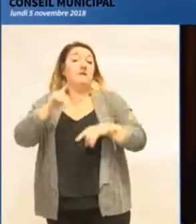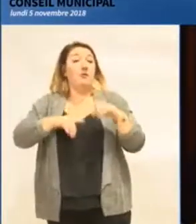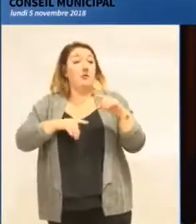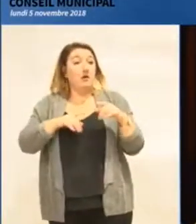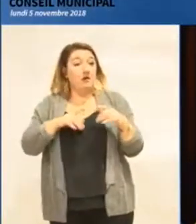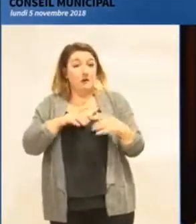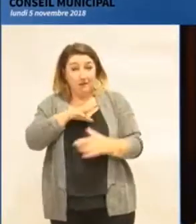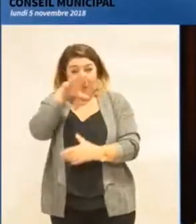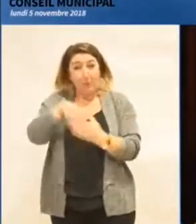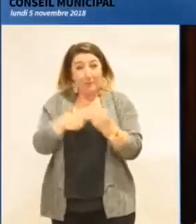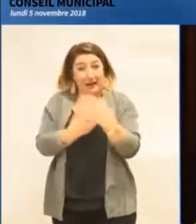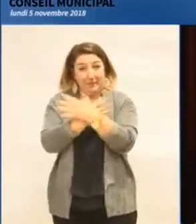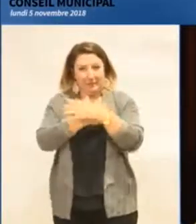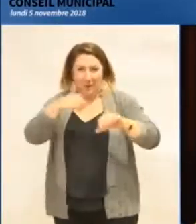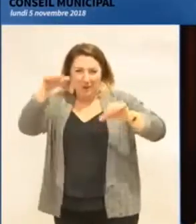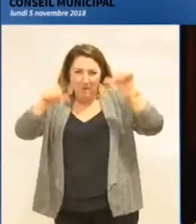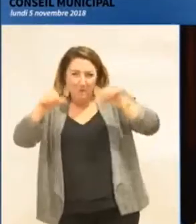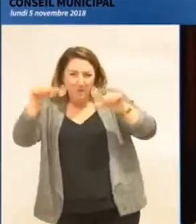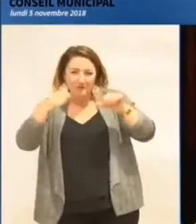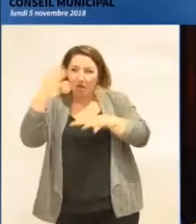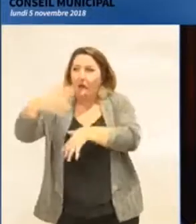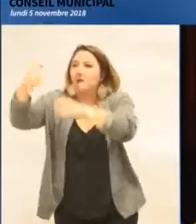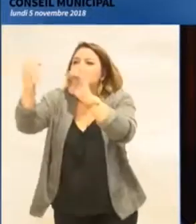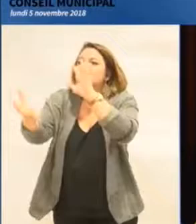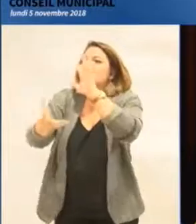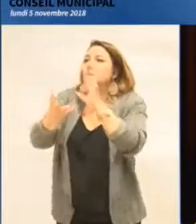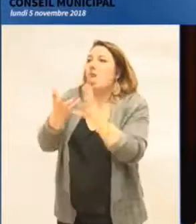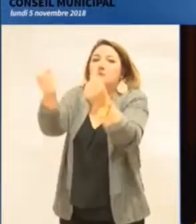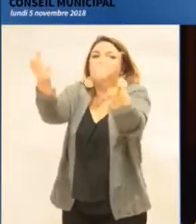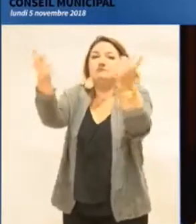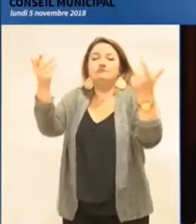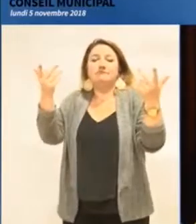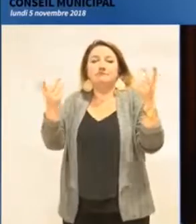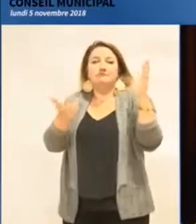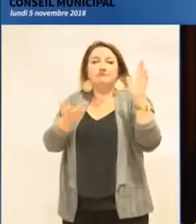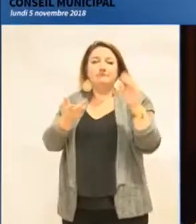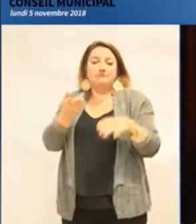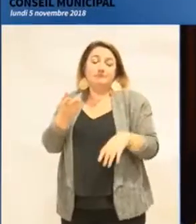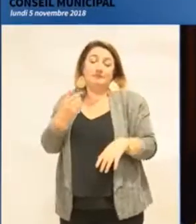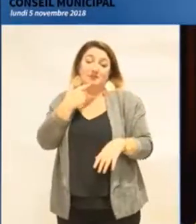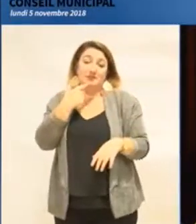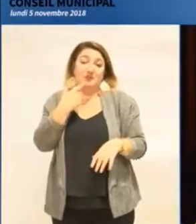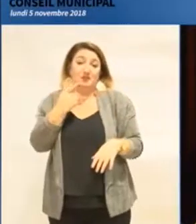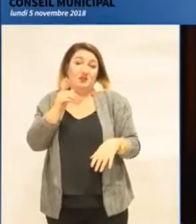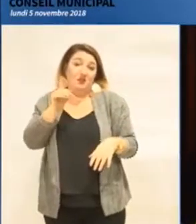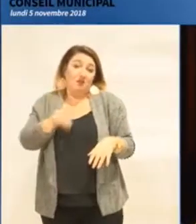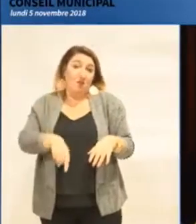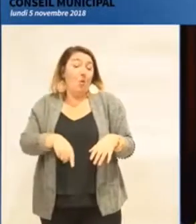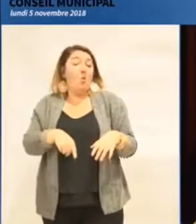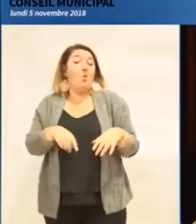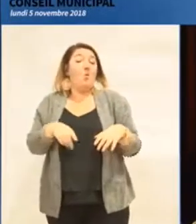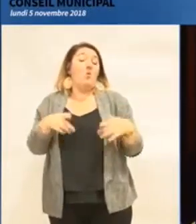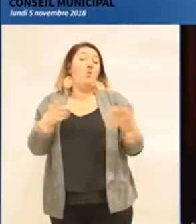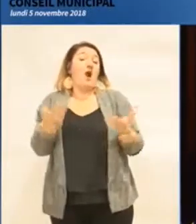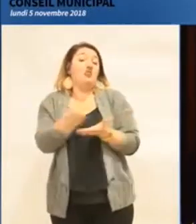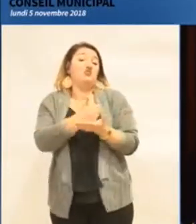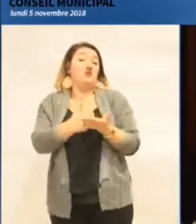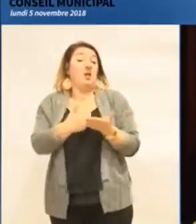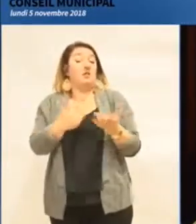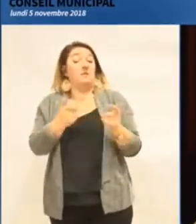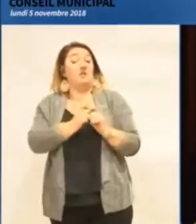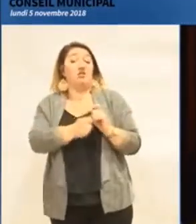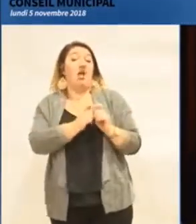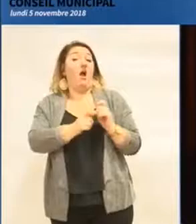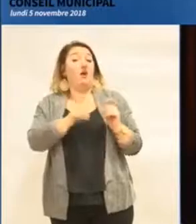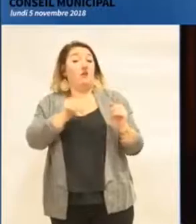même au sein de la métropole, pour faire en sorte que les régimes indemnitaires des polices municipales soient plus favorables ici ou là, qui font qu'on a